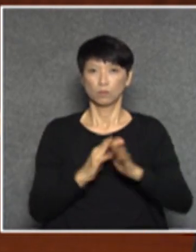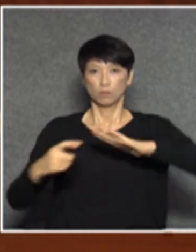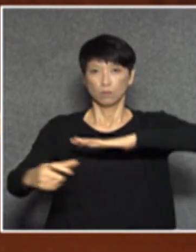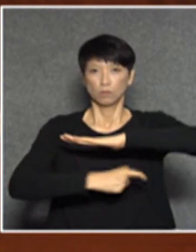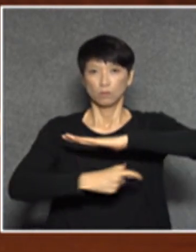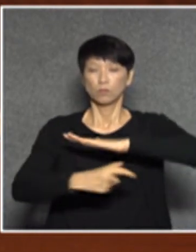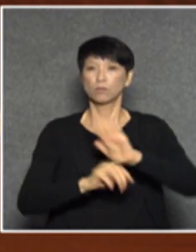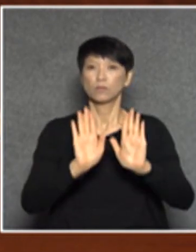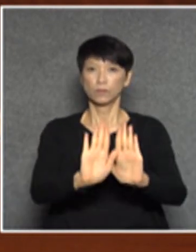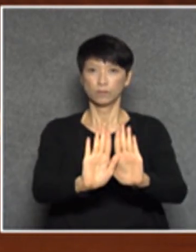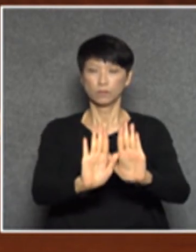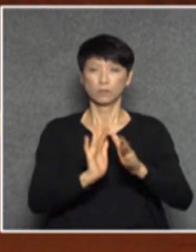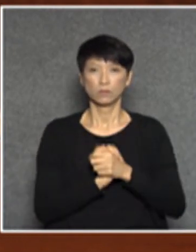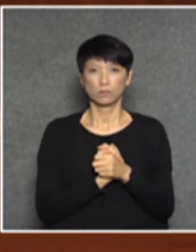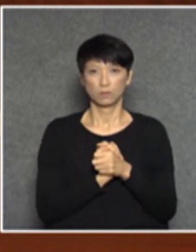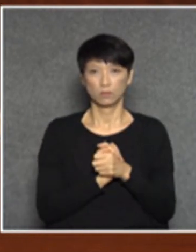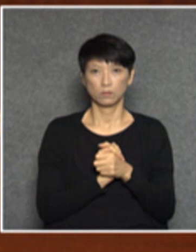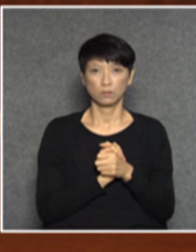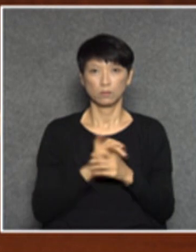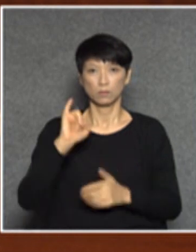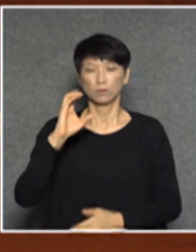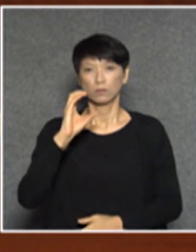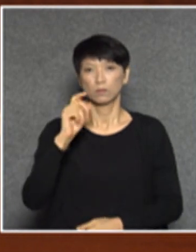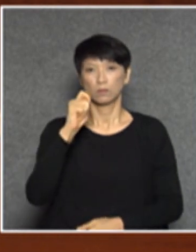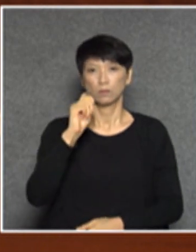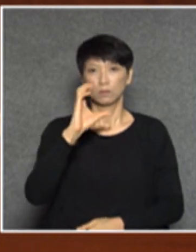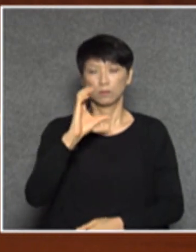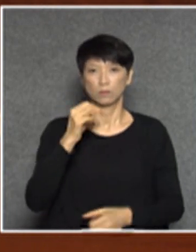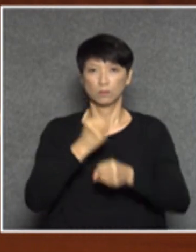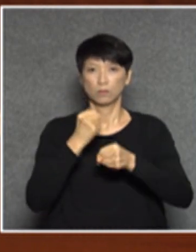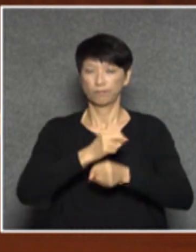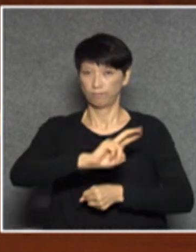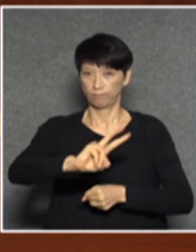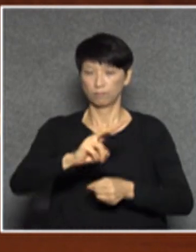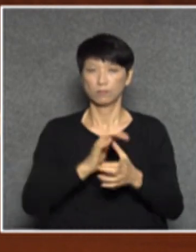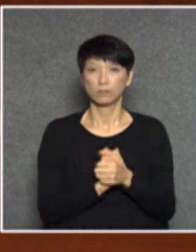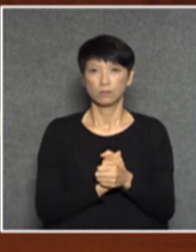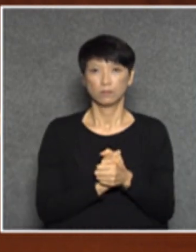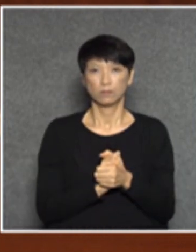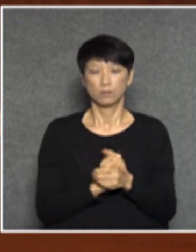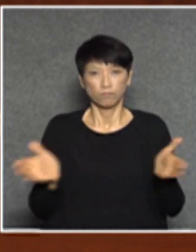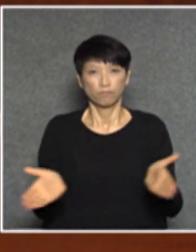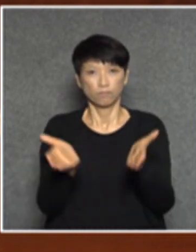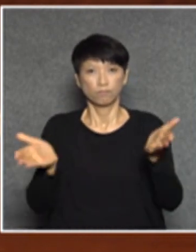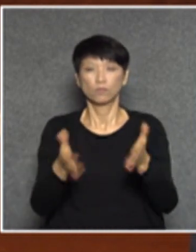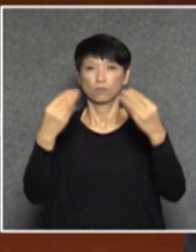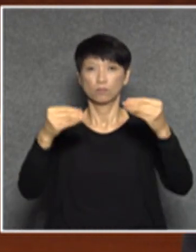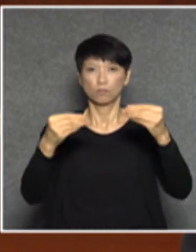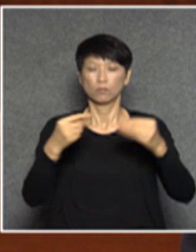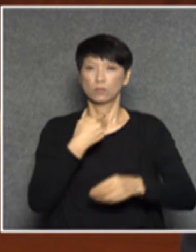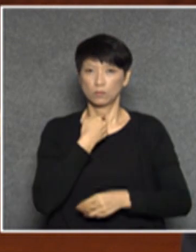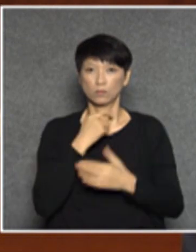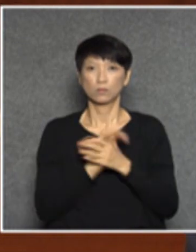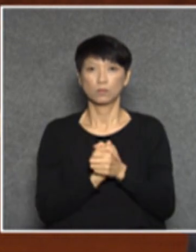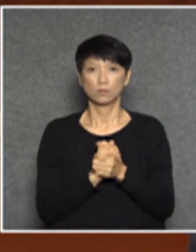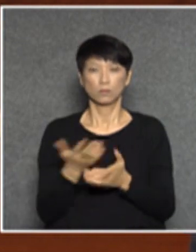係同廉政公署好多工作一樣，就係要做好有關嘅宣傳教育。呢個亦都係前年